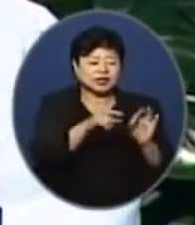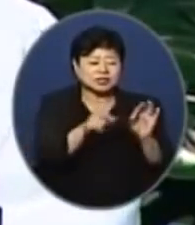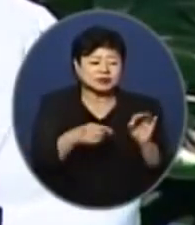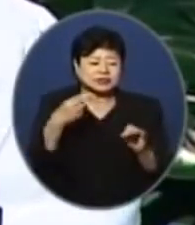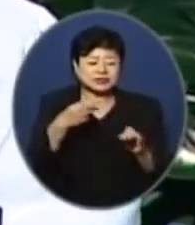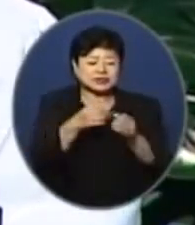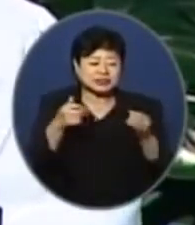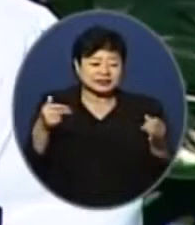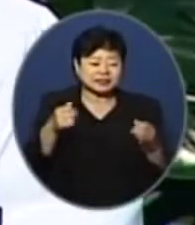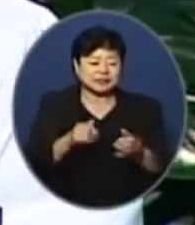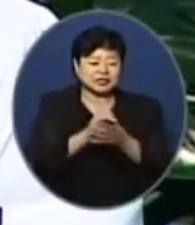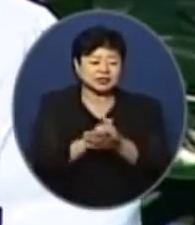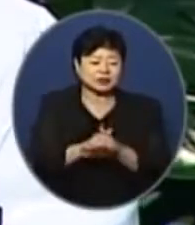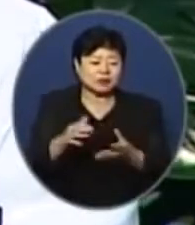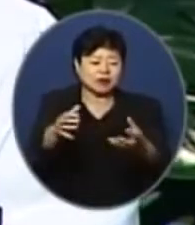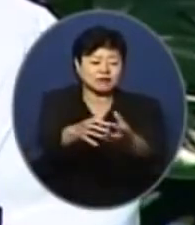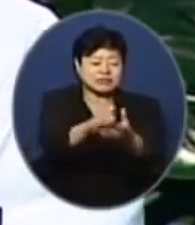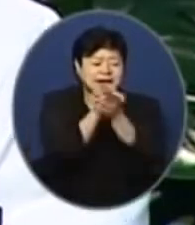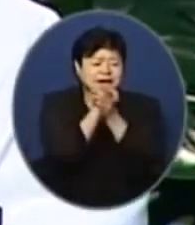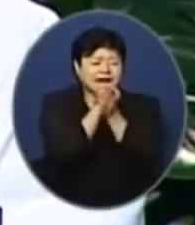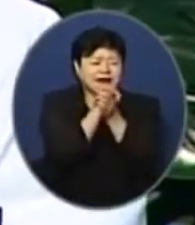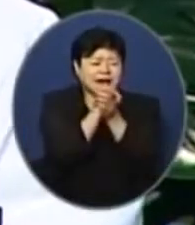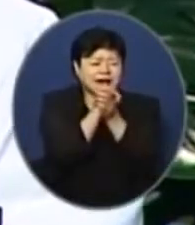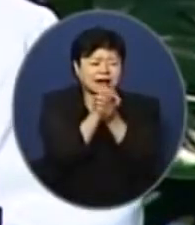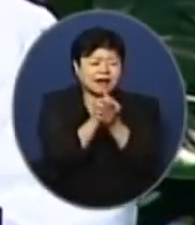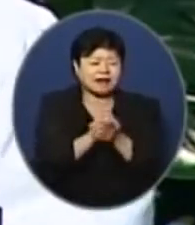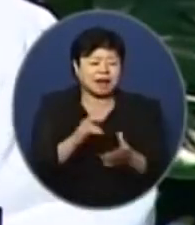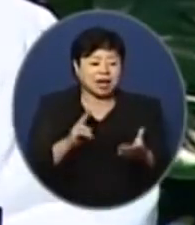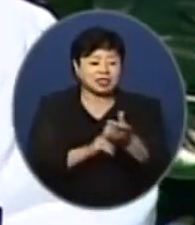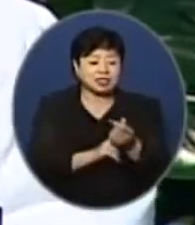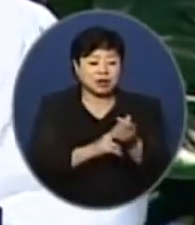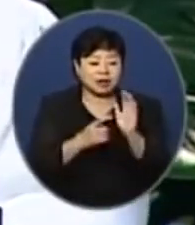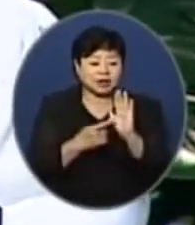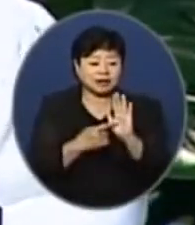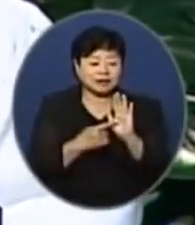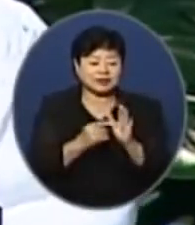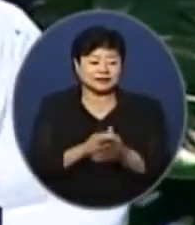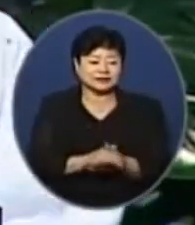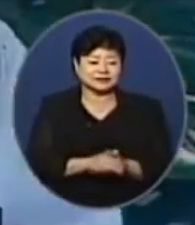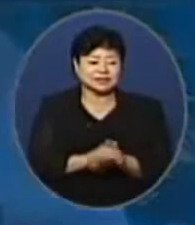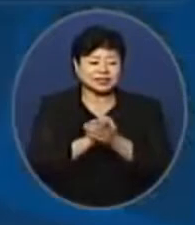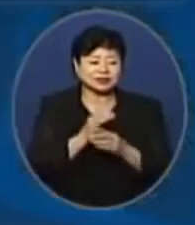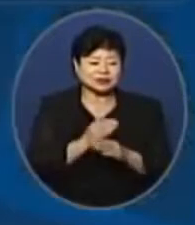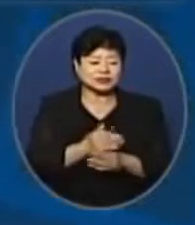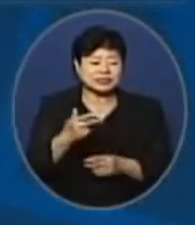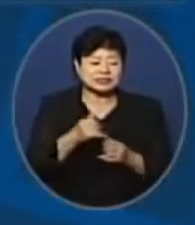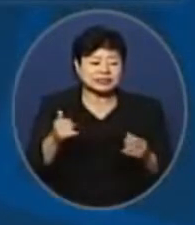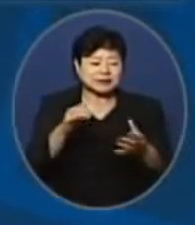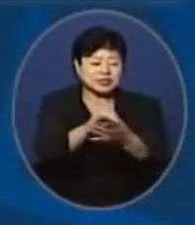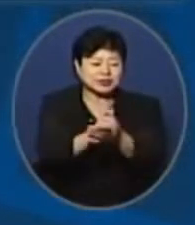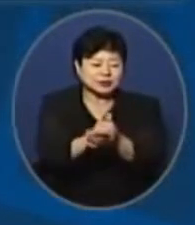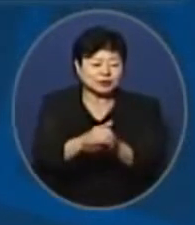명의 기도 군사가 모여 함께 기도하기 시작했는데 그 해로부터 놀라운 기적이 일어났습니다. 이런 고백이 나옵니다. 저는 기도 중에 7천 명의 기도